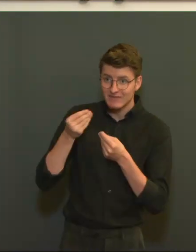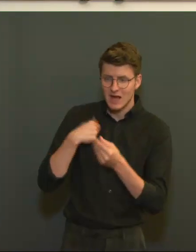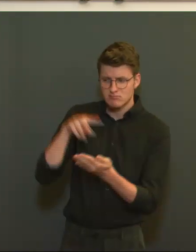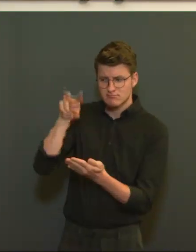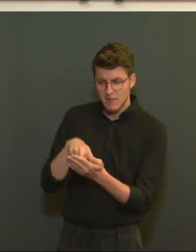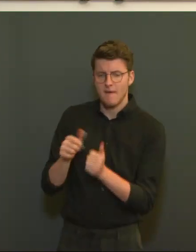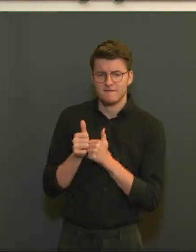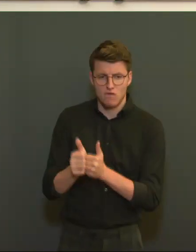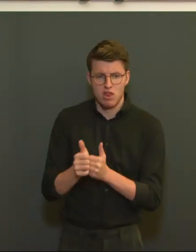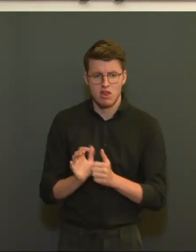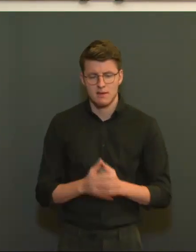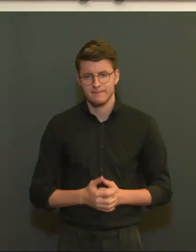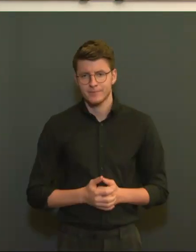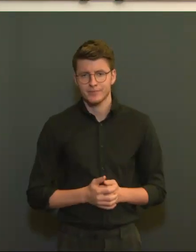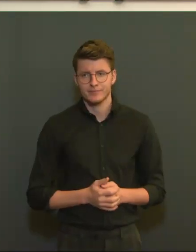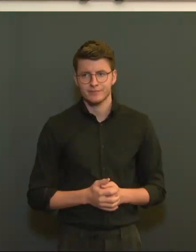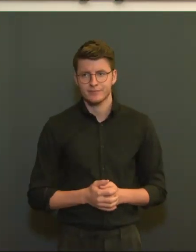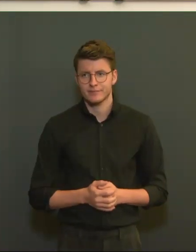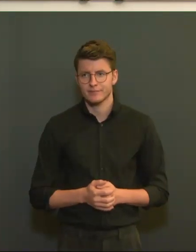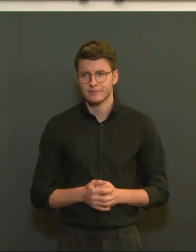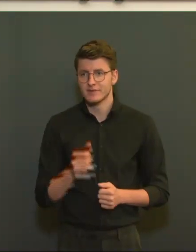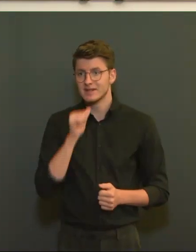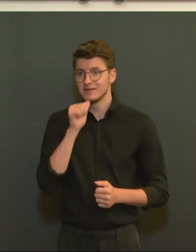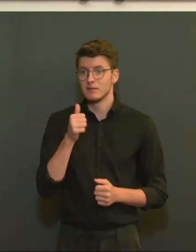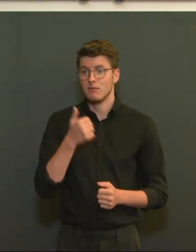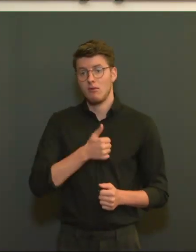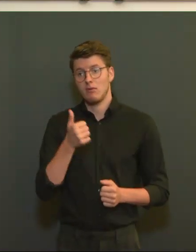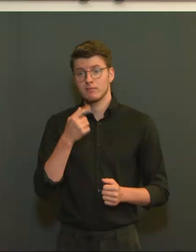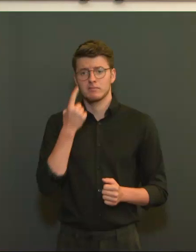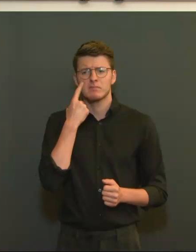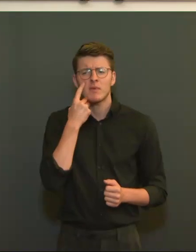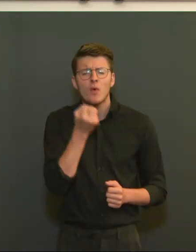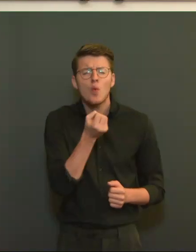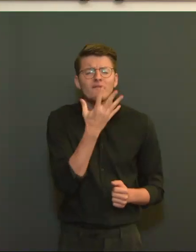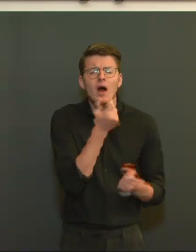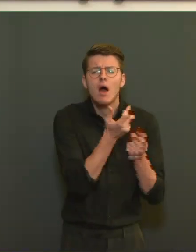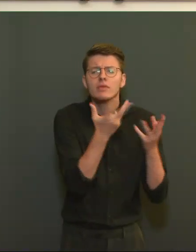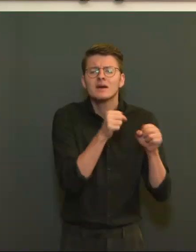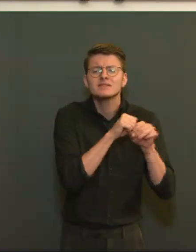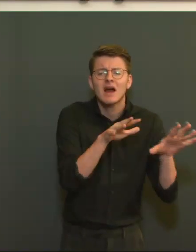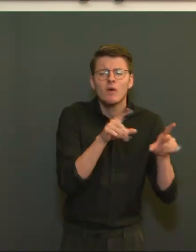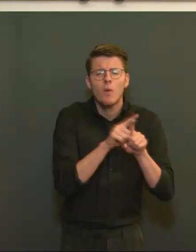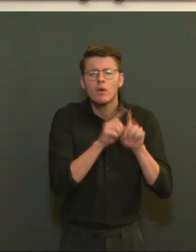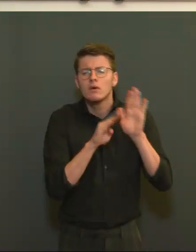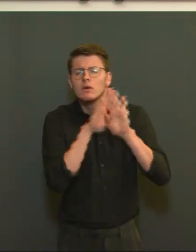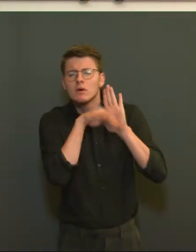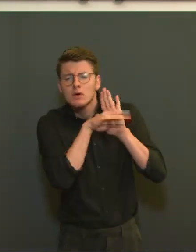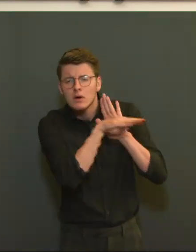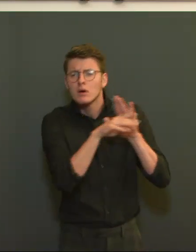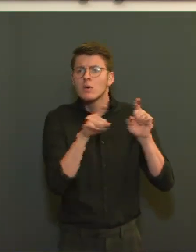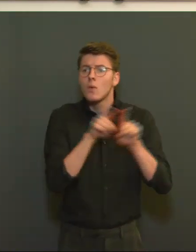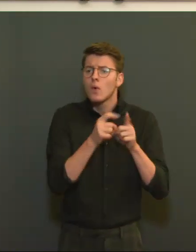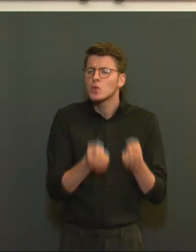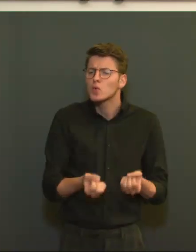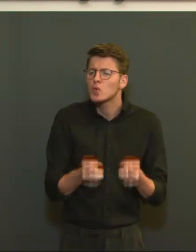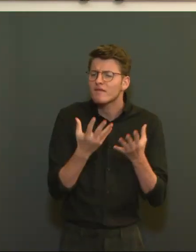We kijken bovendien niet alleen naar het aantal besmettingen, maar ook naar de trend van de cijfers en naar het percentage positieve